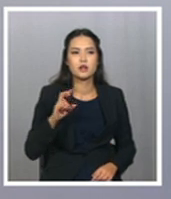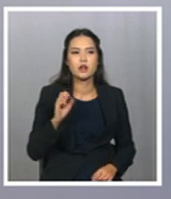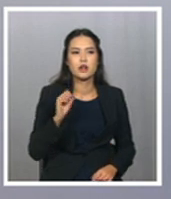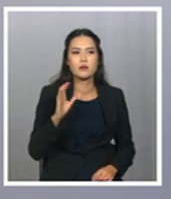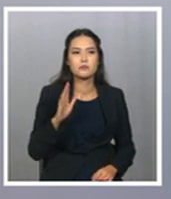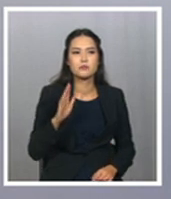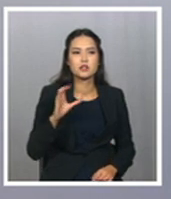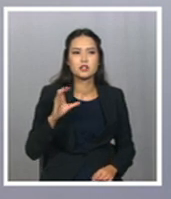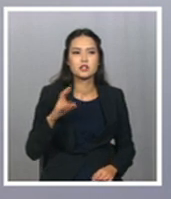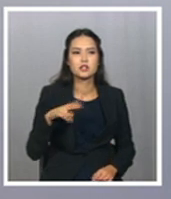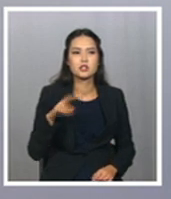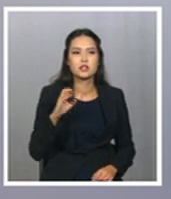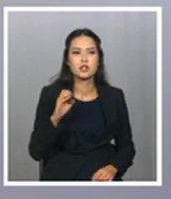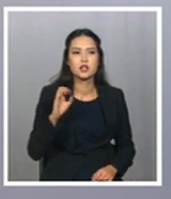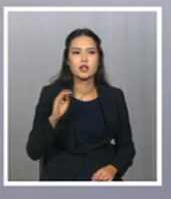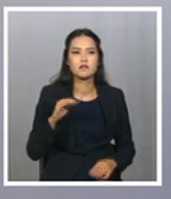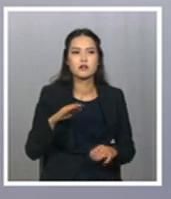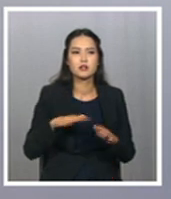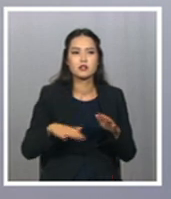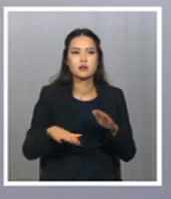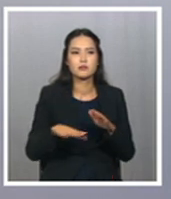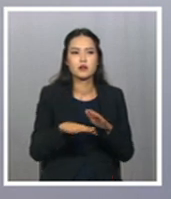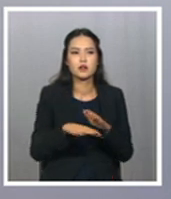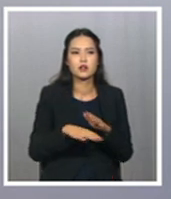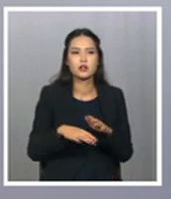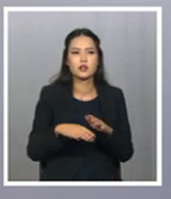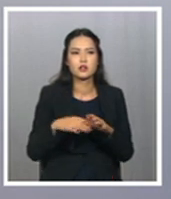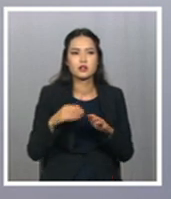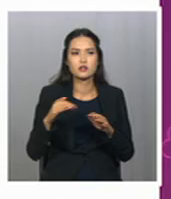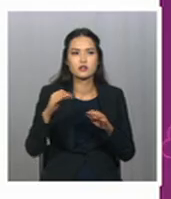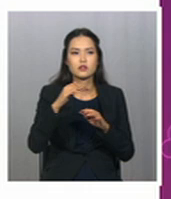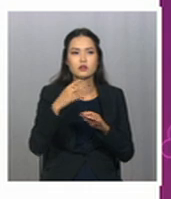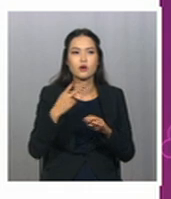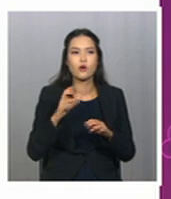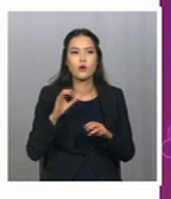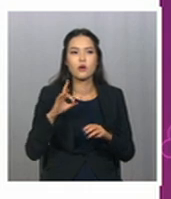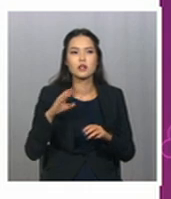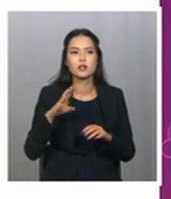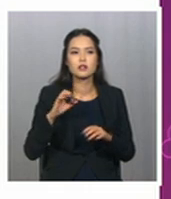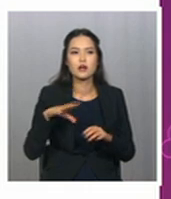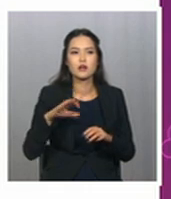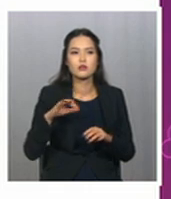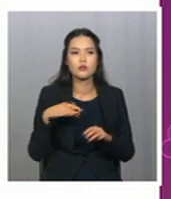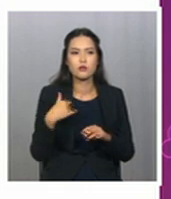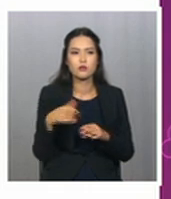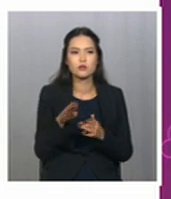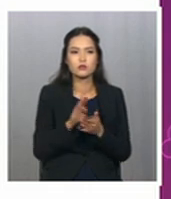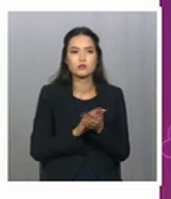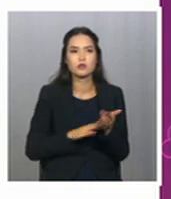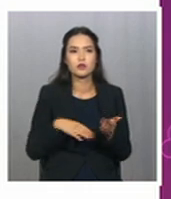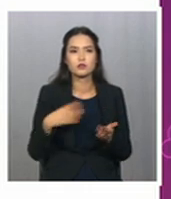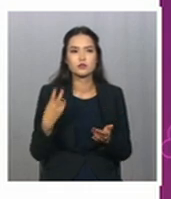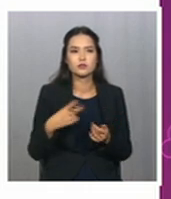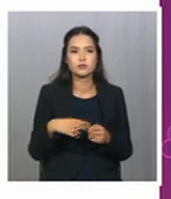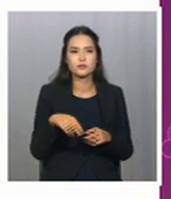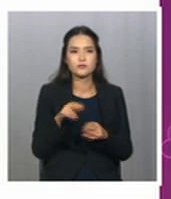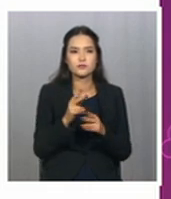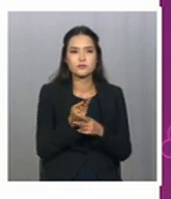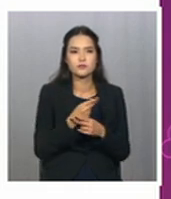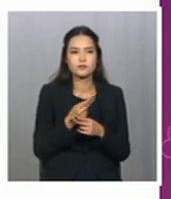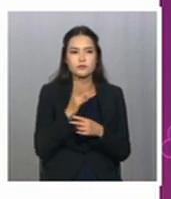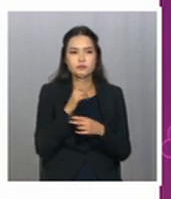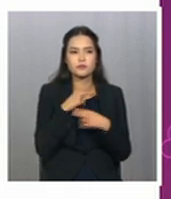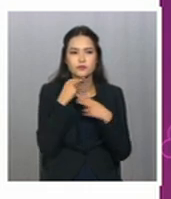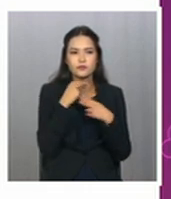Ф табандағы төбелерінің координаттарын жазыңыз. Мінекей балалар, мынау суретке мұқият қараймыз. Бұл